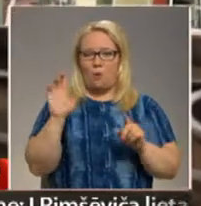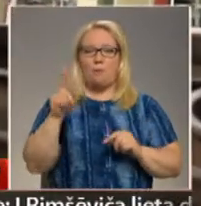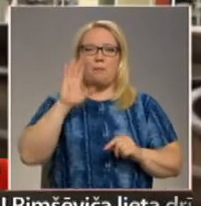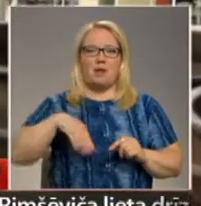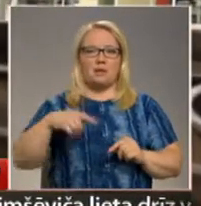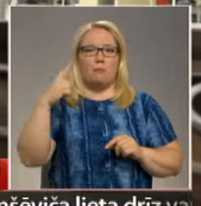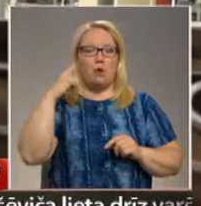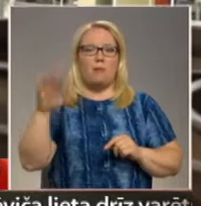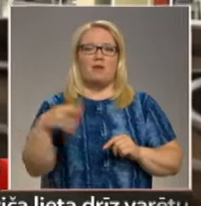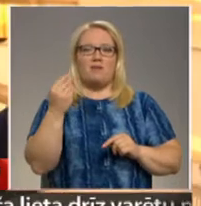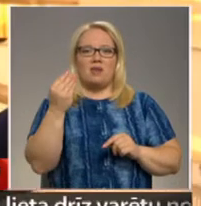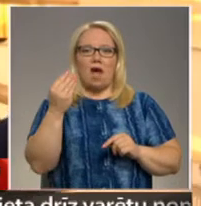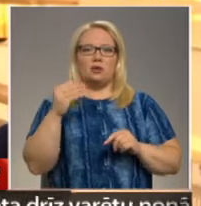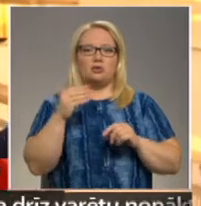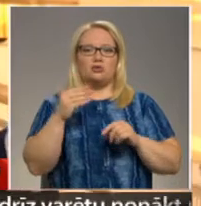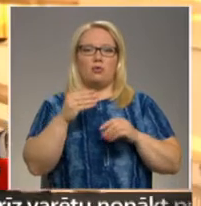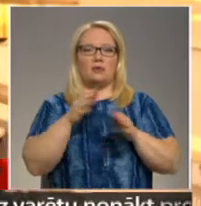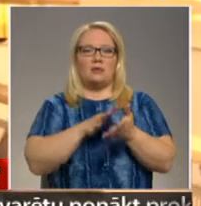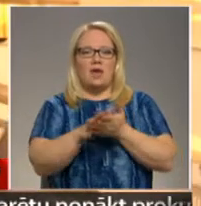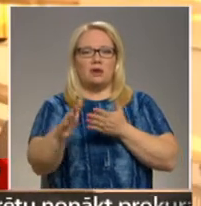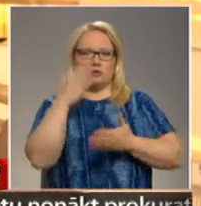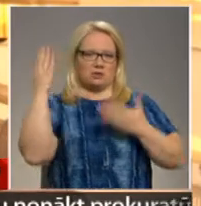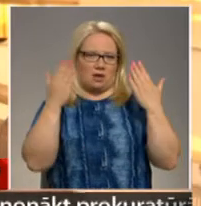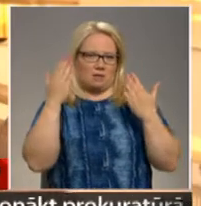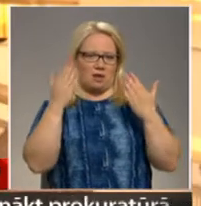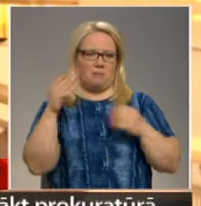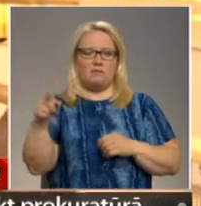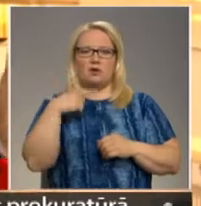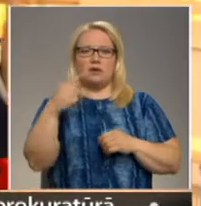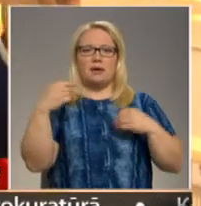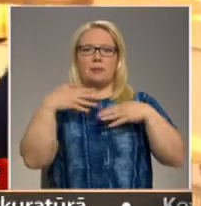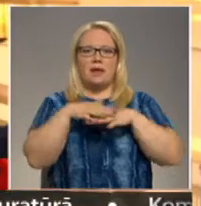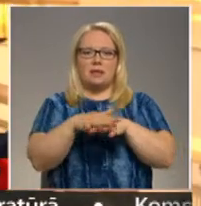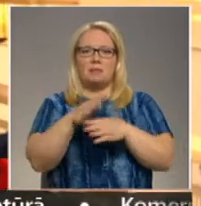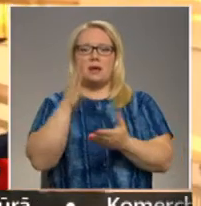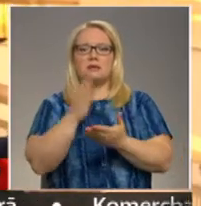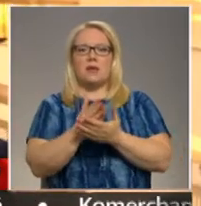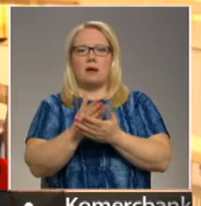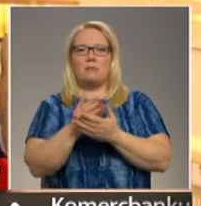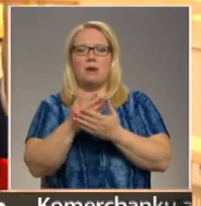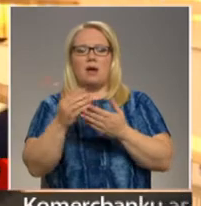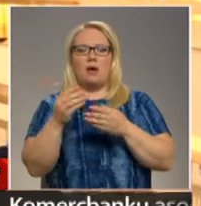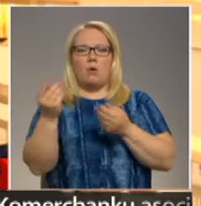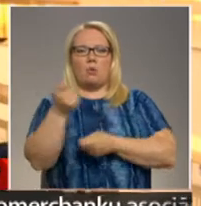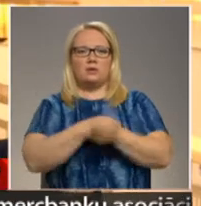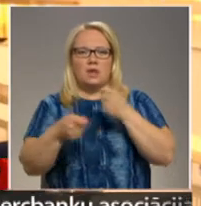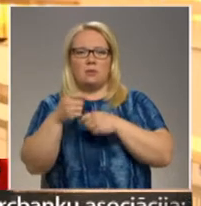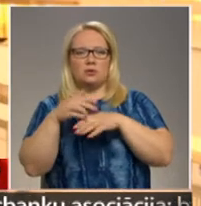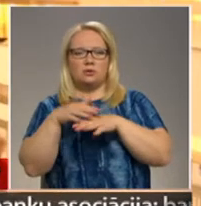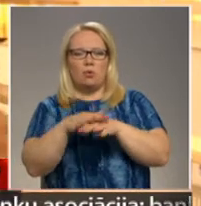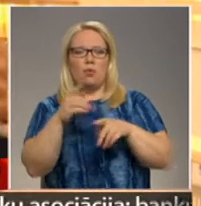finanšu iepludināšanu izklaidē. Šī miedarbība starp infrastruktūru un uzņēmu investīcijām rada šīs darba